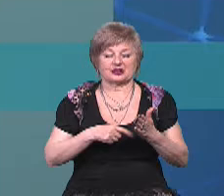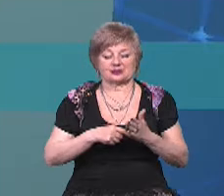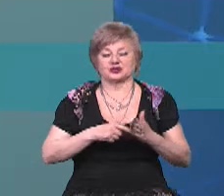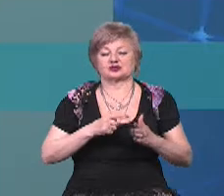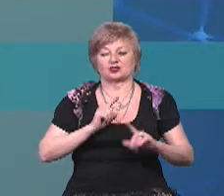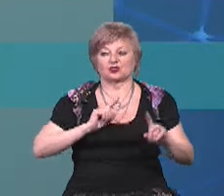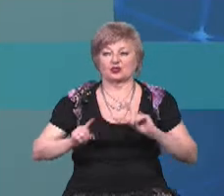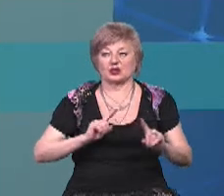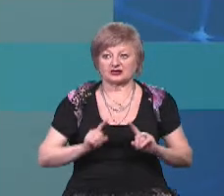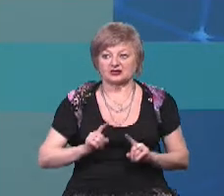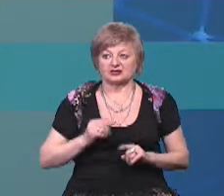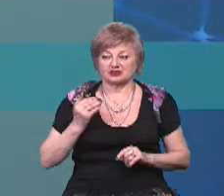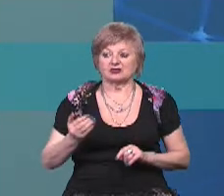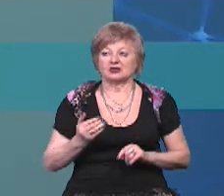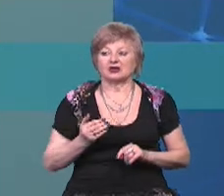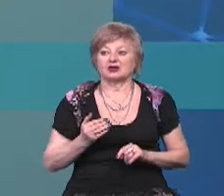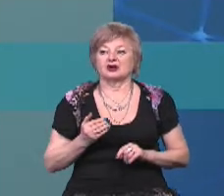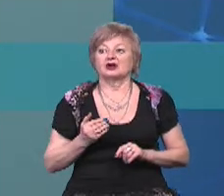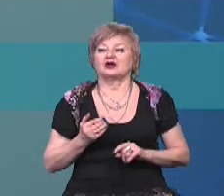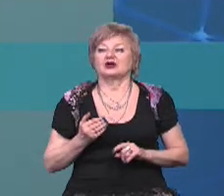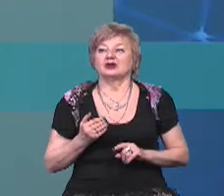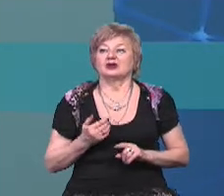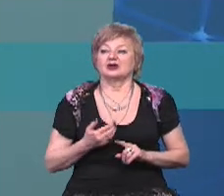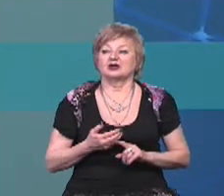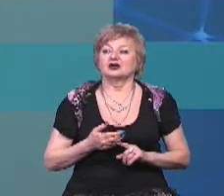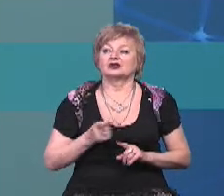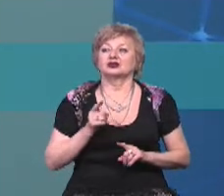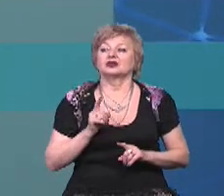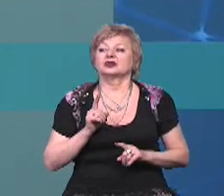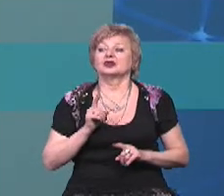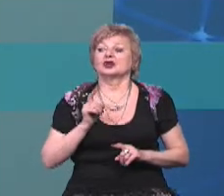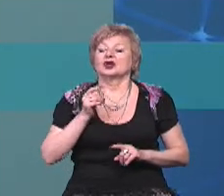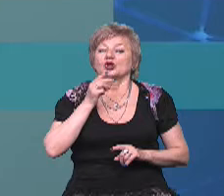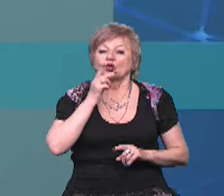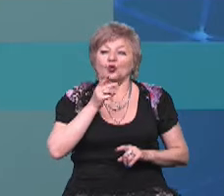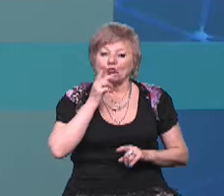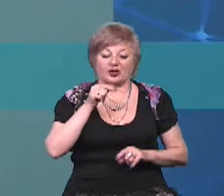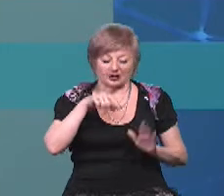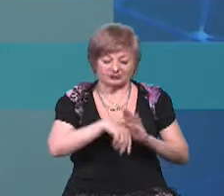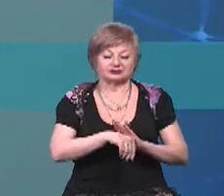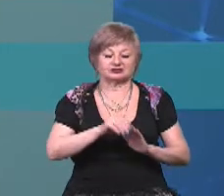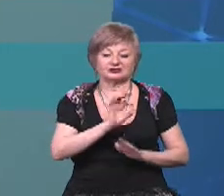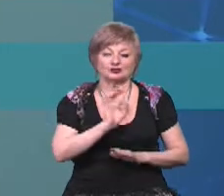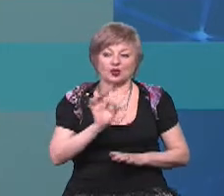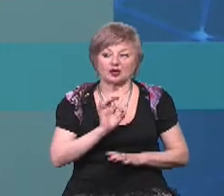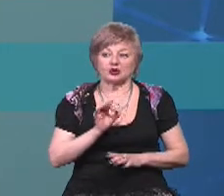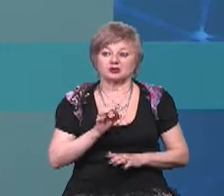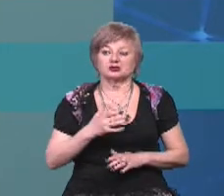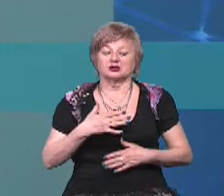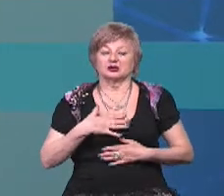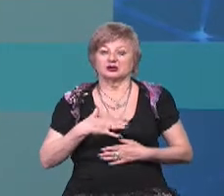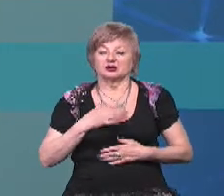будівлі Запорізької міської ради в туалетах курять. І сморід такий, що в мене, як у астматика, наприклад,